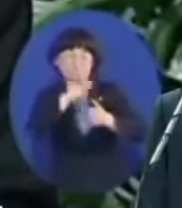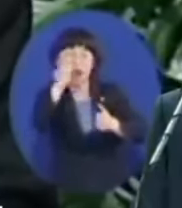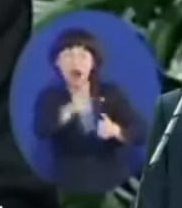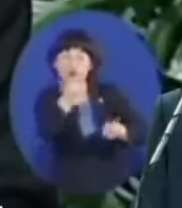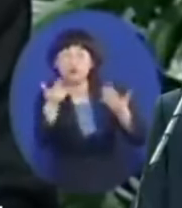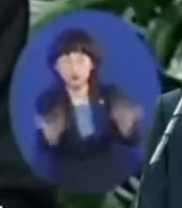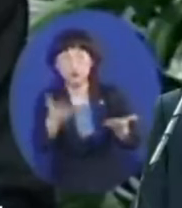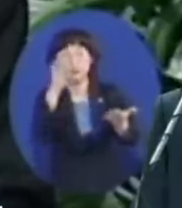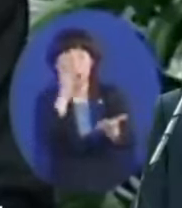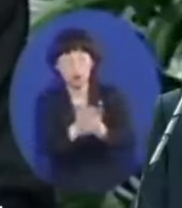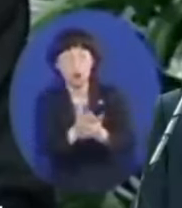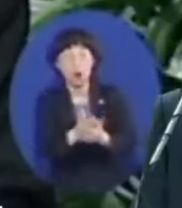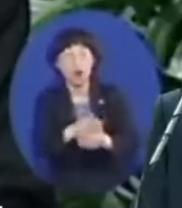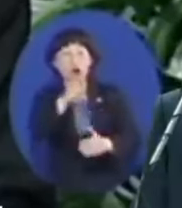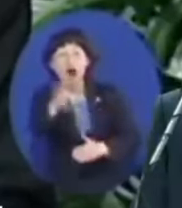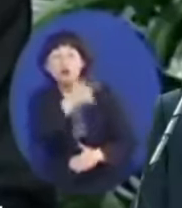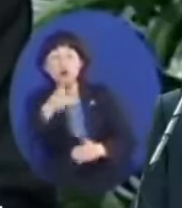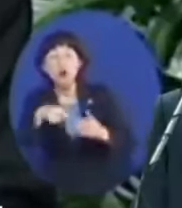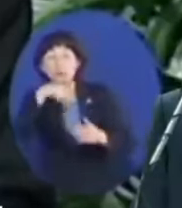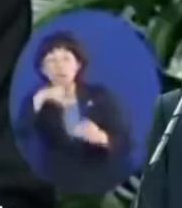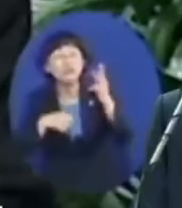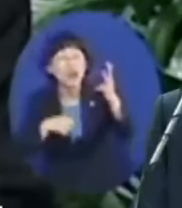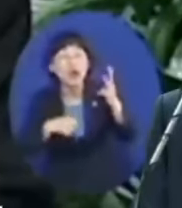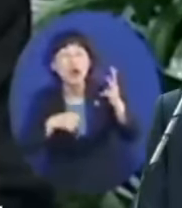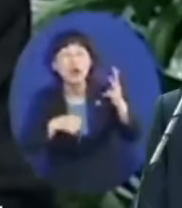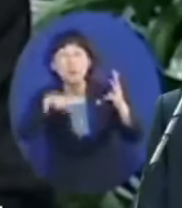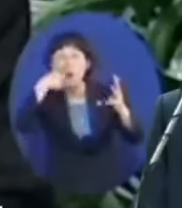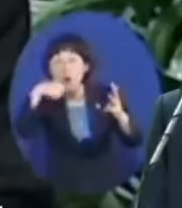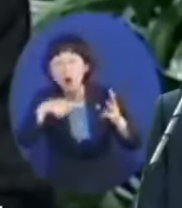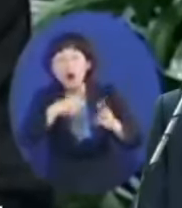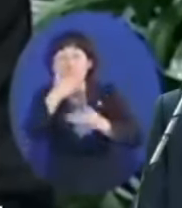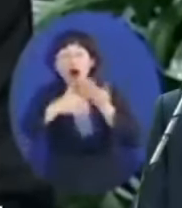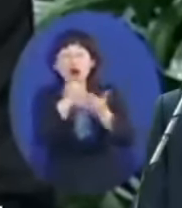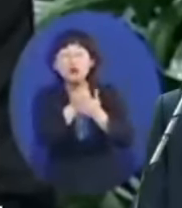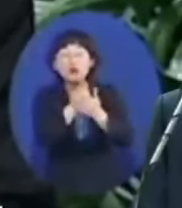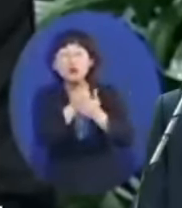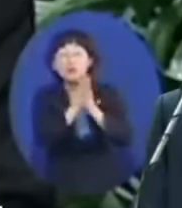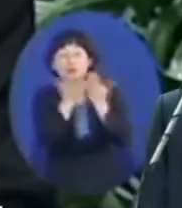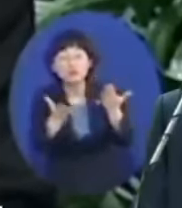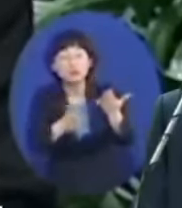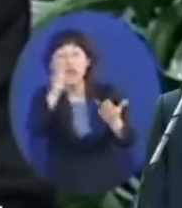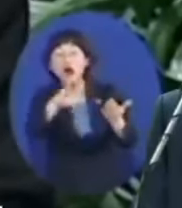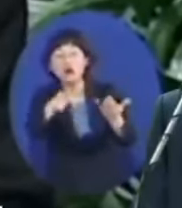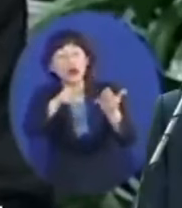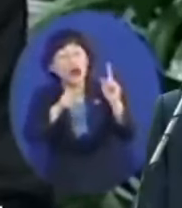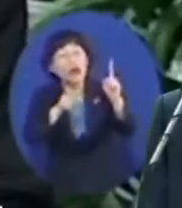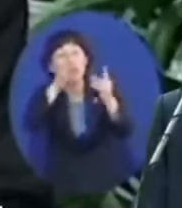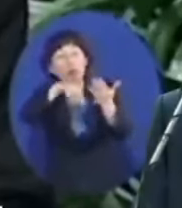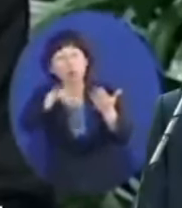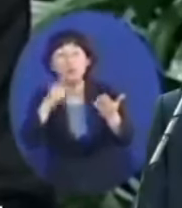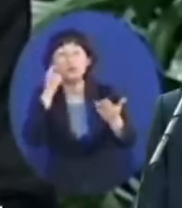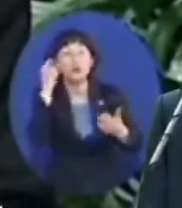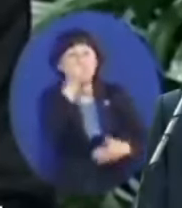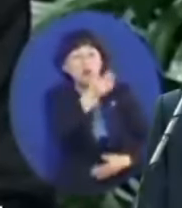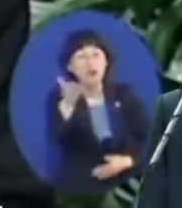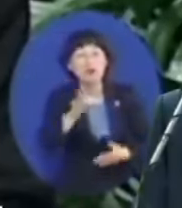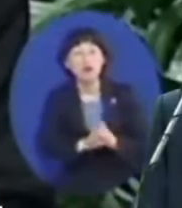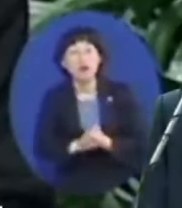하루 밥은 세 번 먹는데 왜 성경은 하루에 한 페이지도 안 읽습니까? 밥은